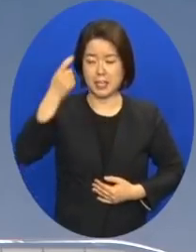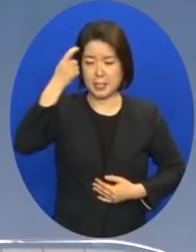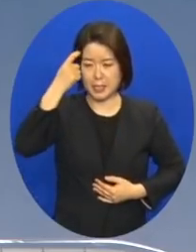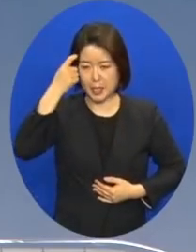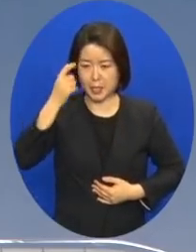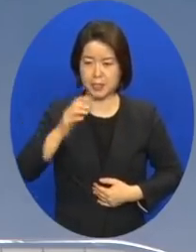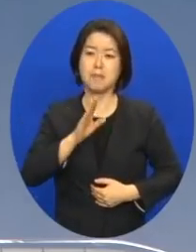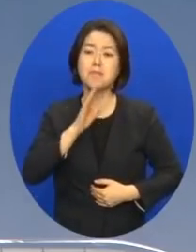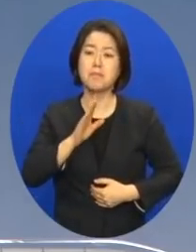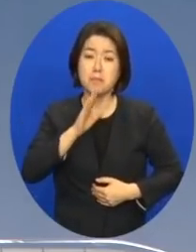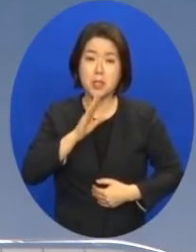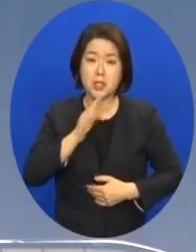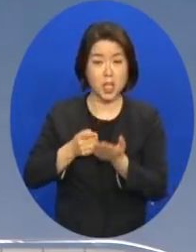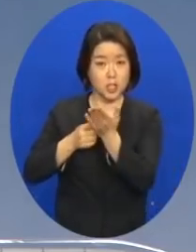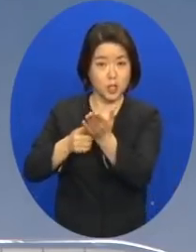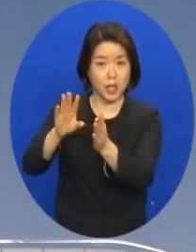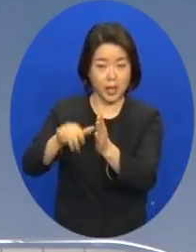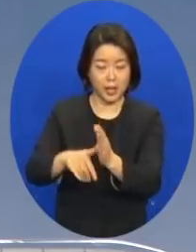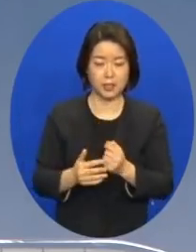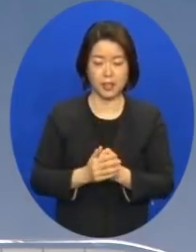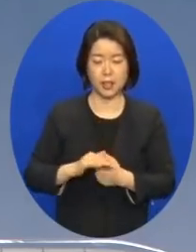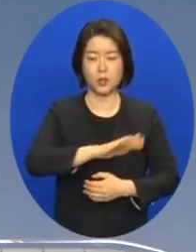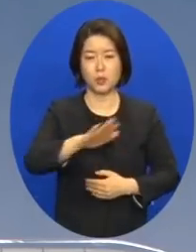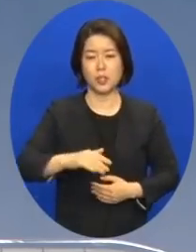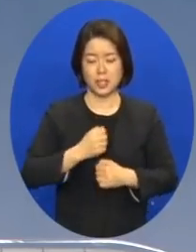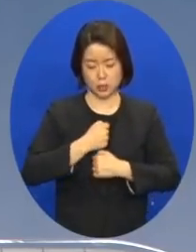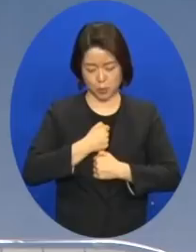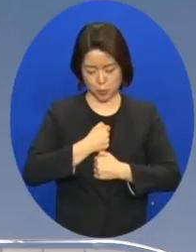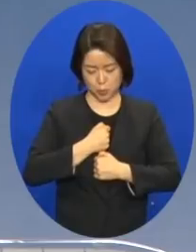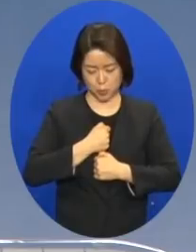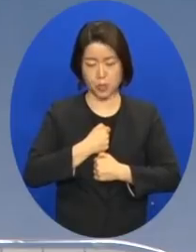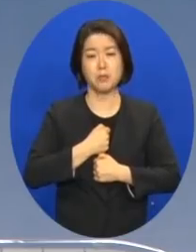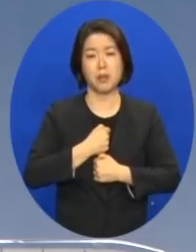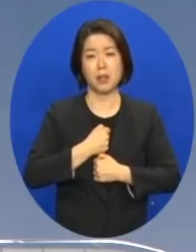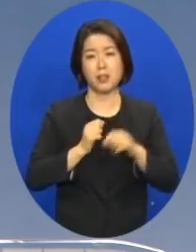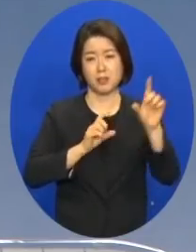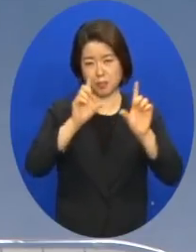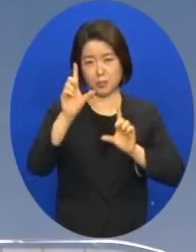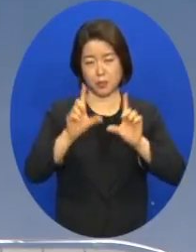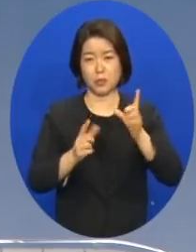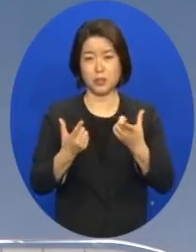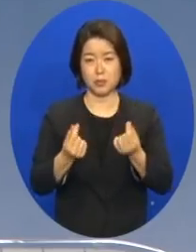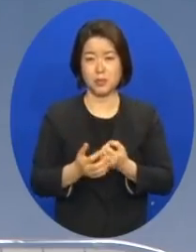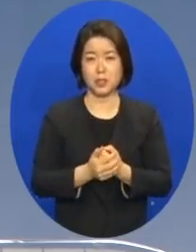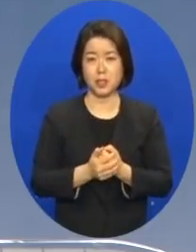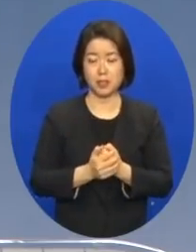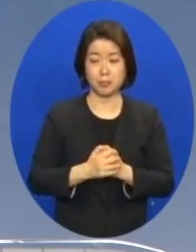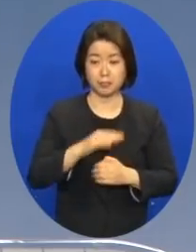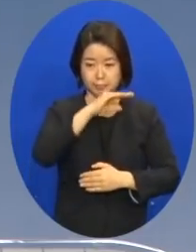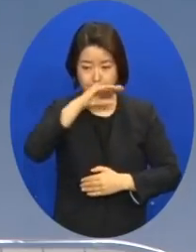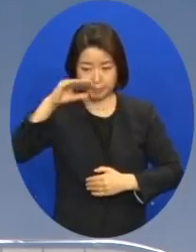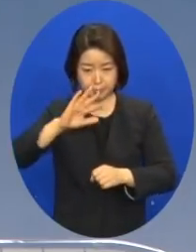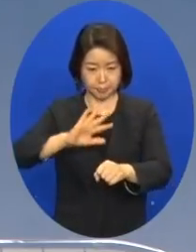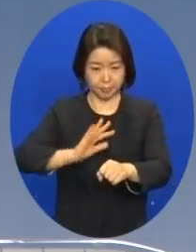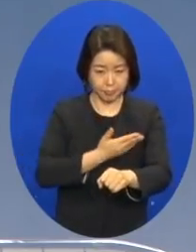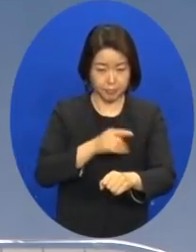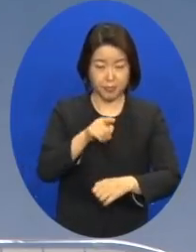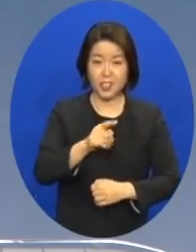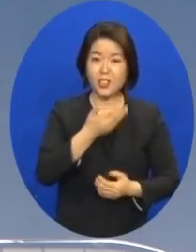때 우리가 정말 조심해야 될 태도인 겁니다. 옳으냐 그르냐 하는 것도